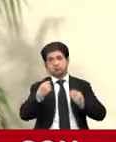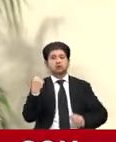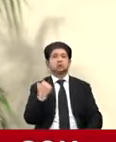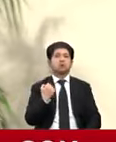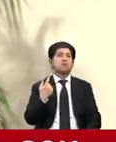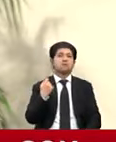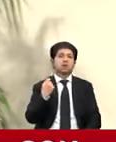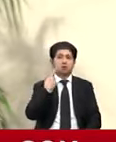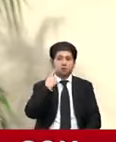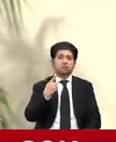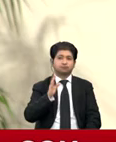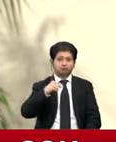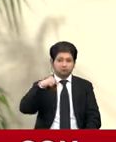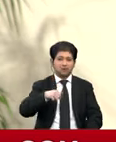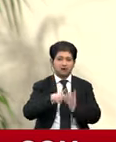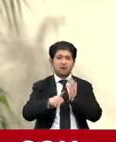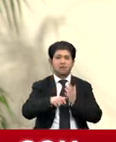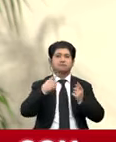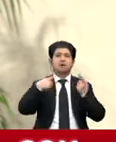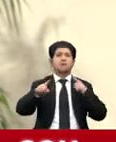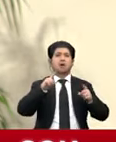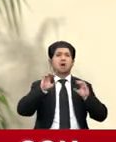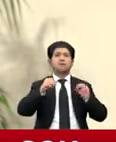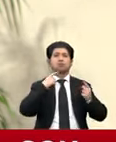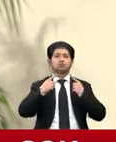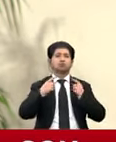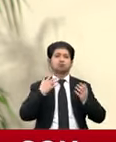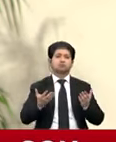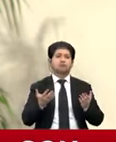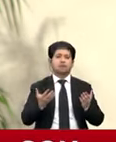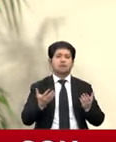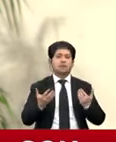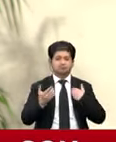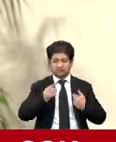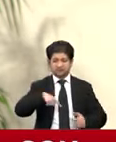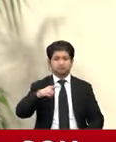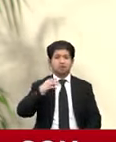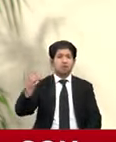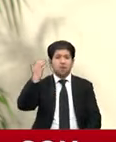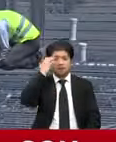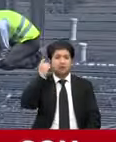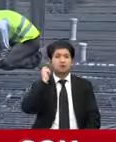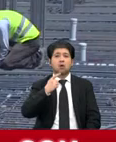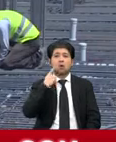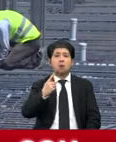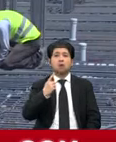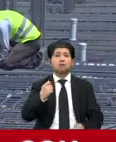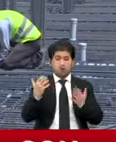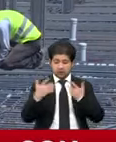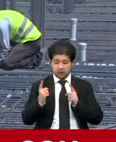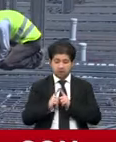Çimento fiyatları maalesef bugüne kadar hep farklı noktalarda konuşuldu. Lakin bizim temel kriterimiz